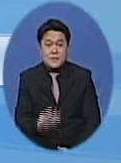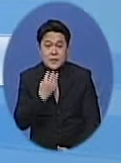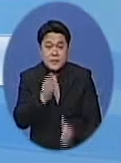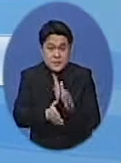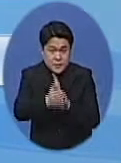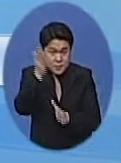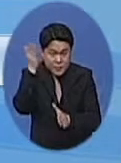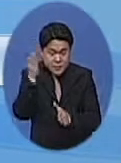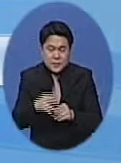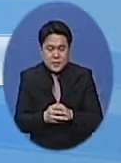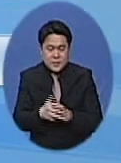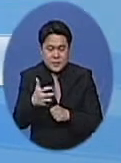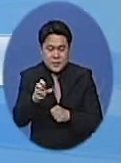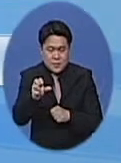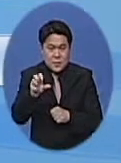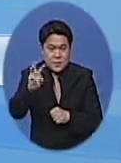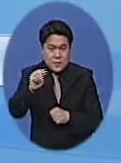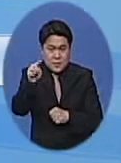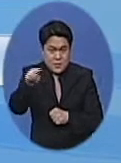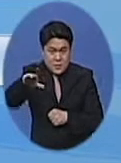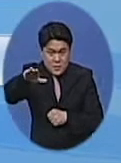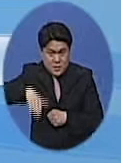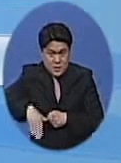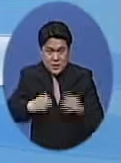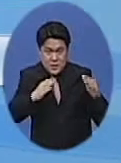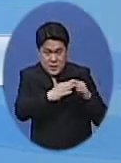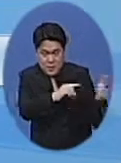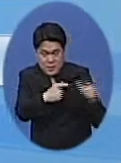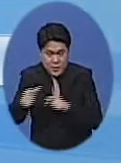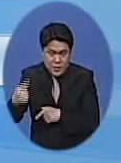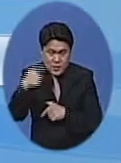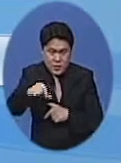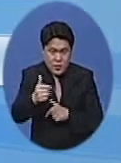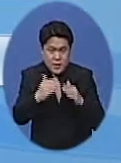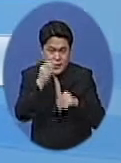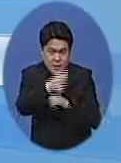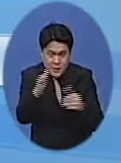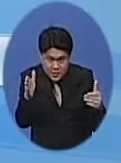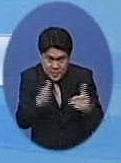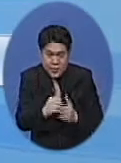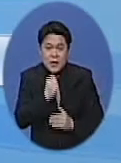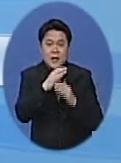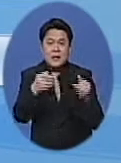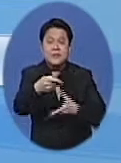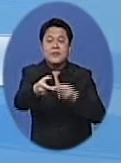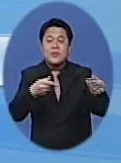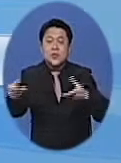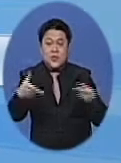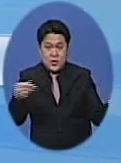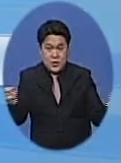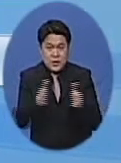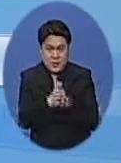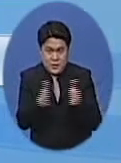서울시가 전용면적 85제곱미터 이하의 다가구와 다세대 주택 1,500가구를 매입해 저소득층